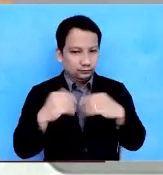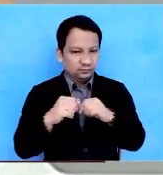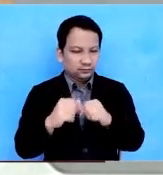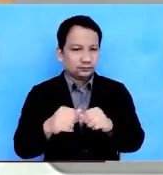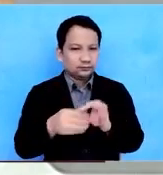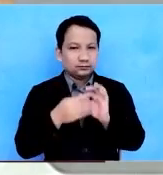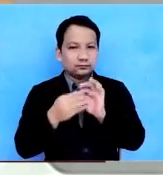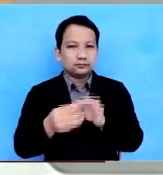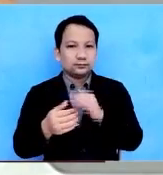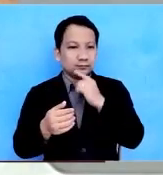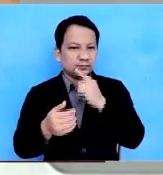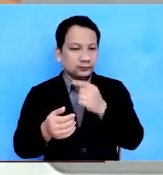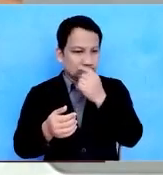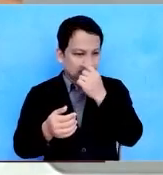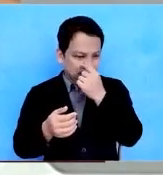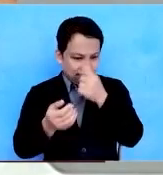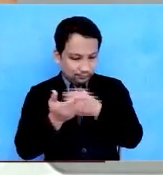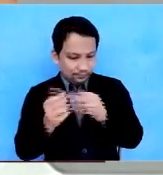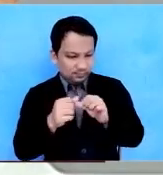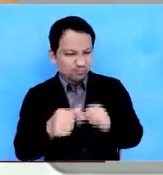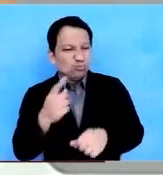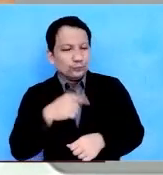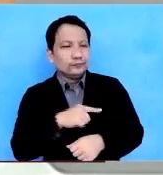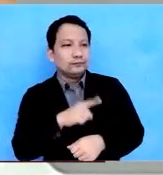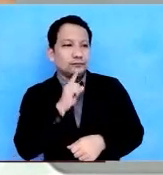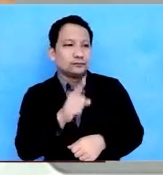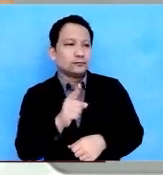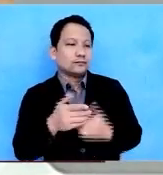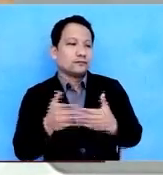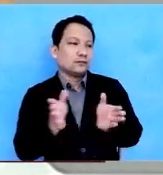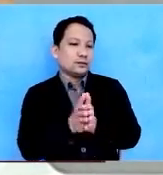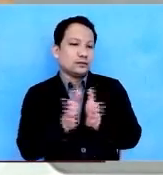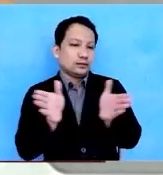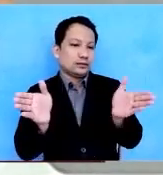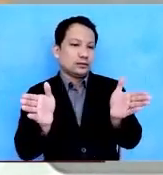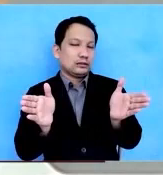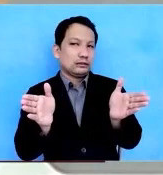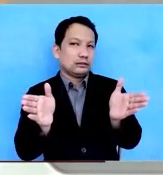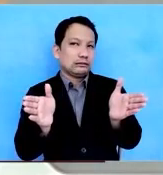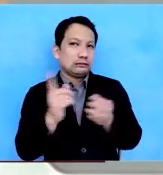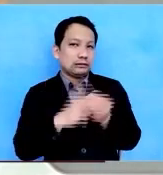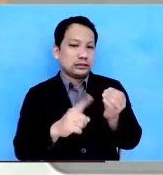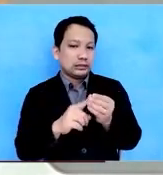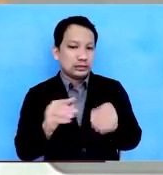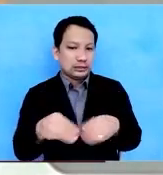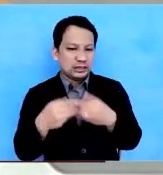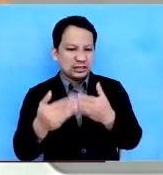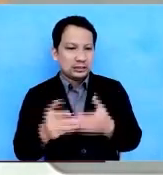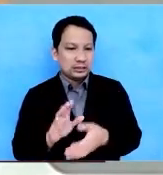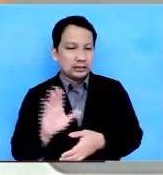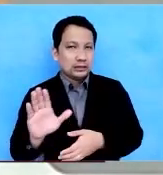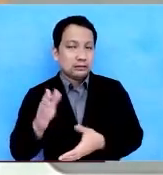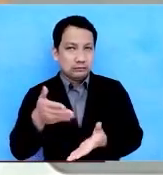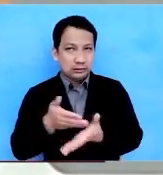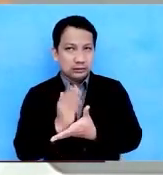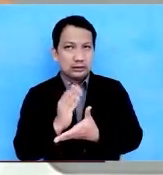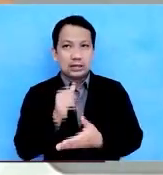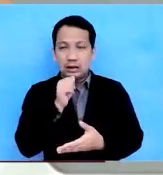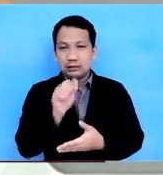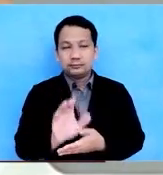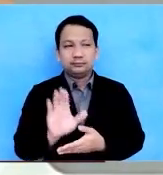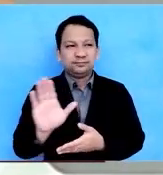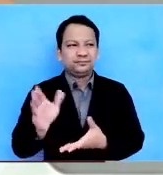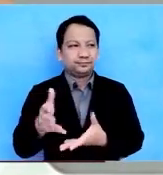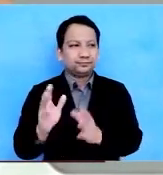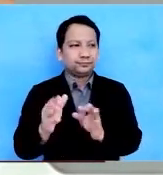not going to have this immunity ng parang general kasi yung statement na parang we're giving up on our sovereign rights. So pumayag sila na